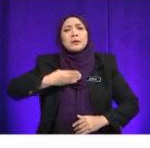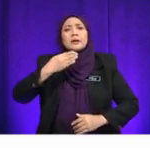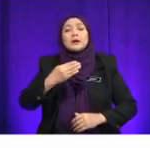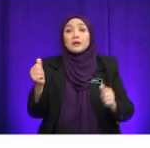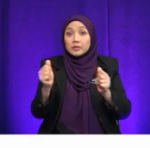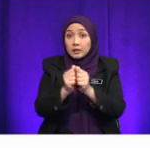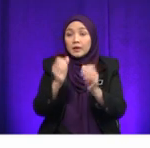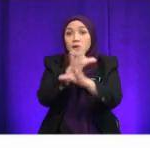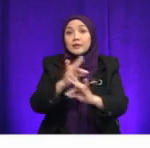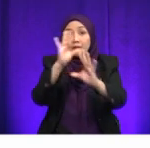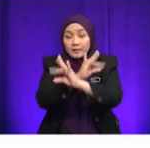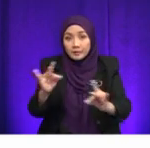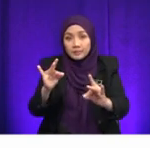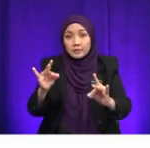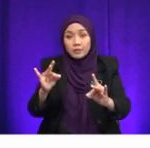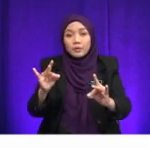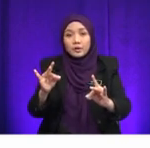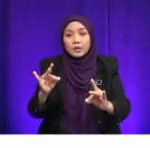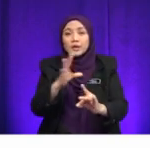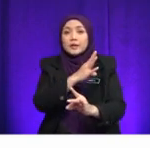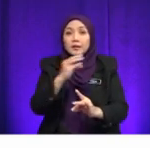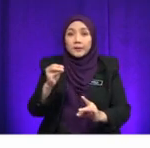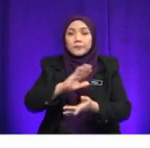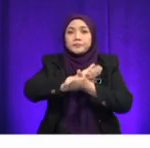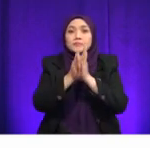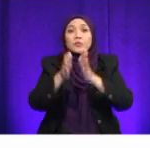Sarawak dan memanggil menjadi anak Jati sekitar